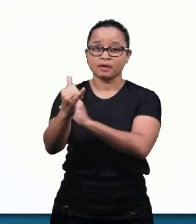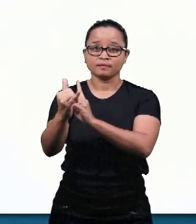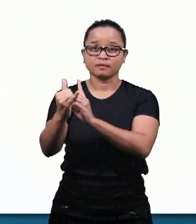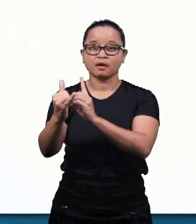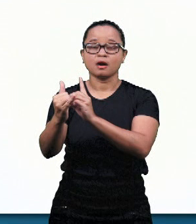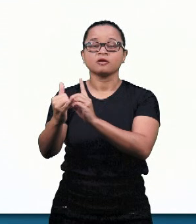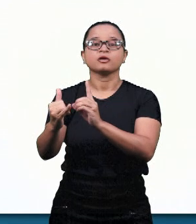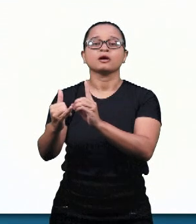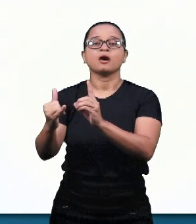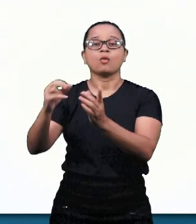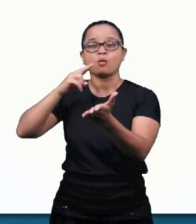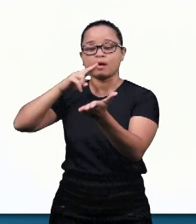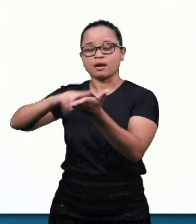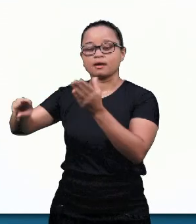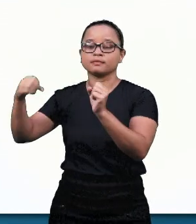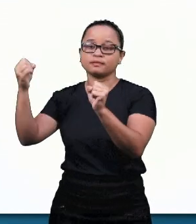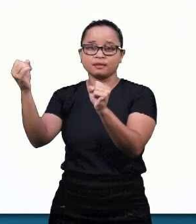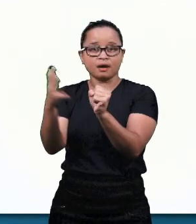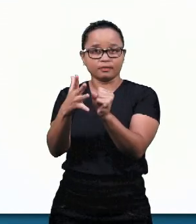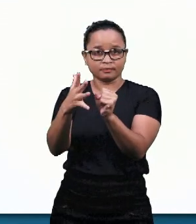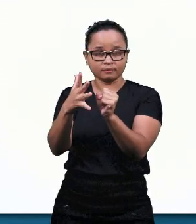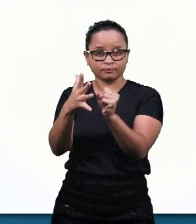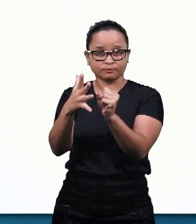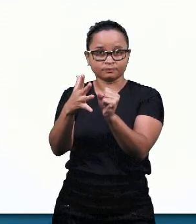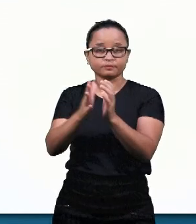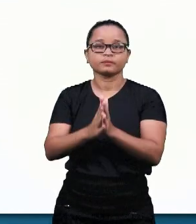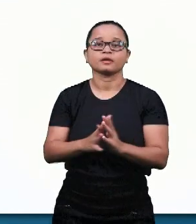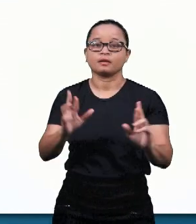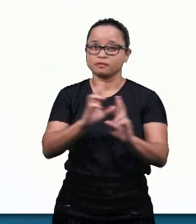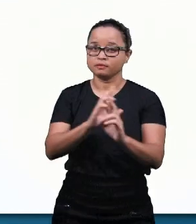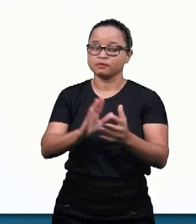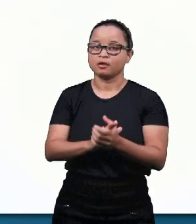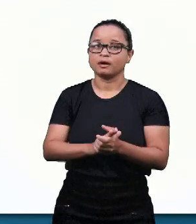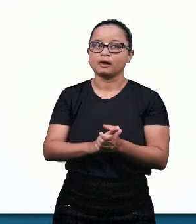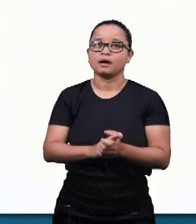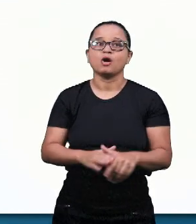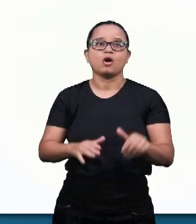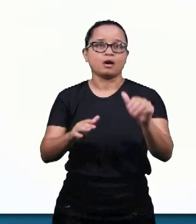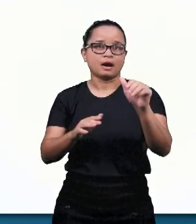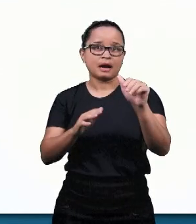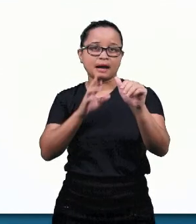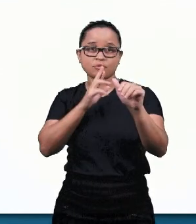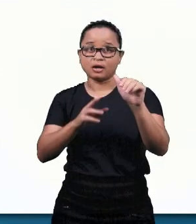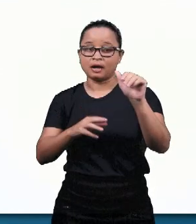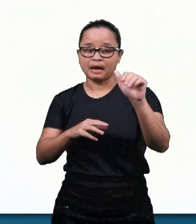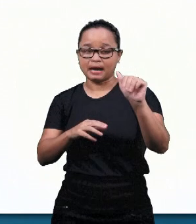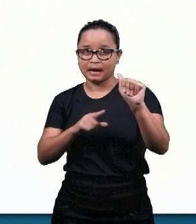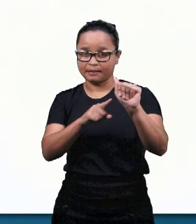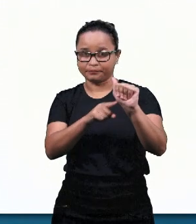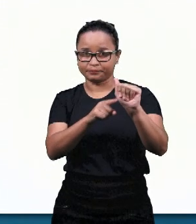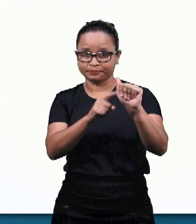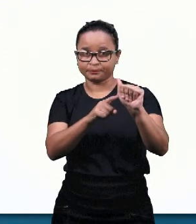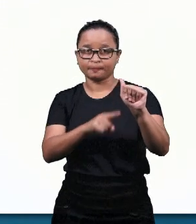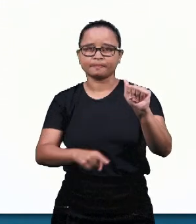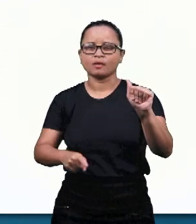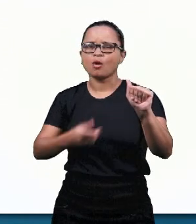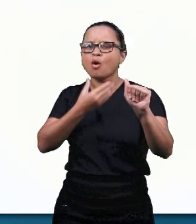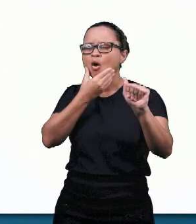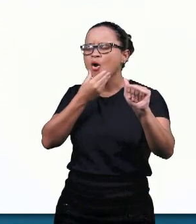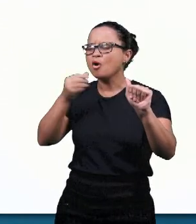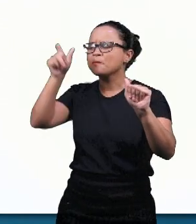lettre A, un homme qui, lettre B, un trésor caché dans le champ.